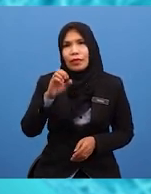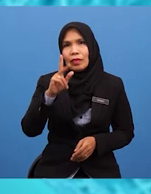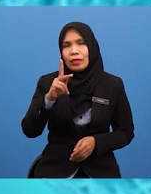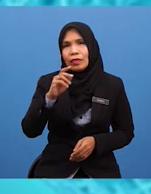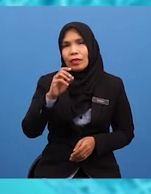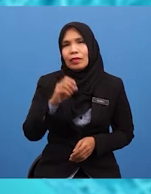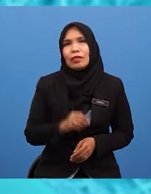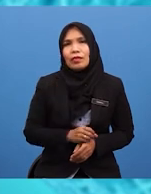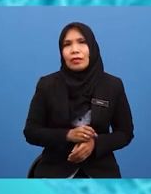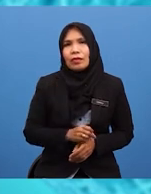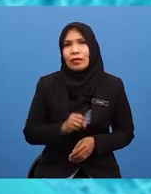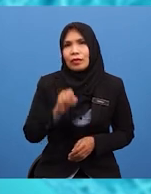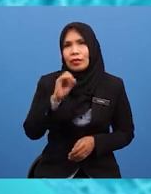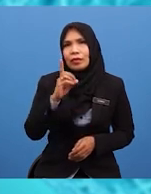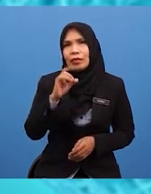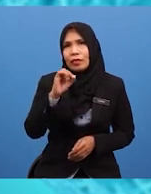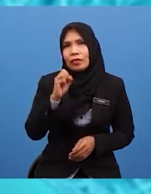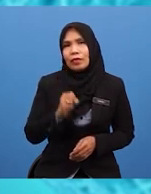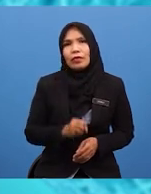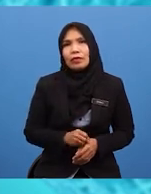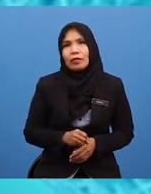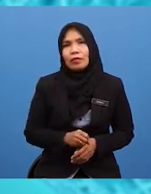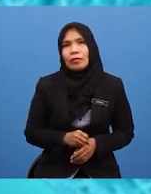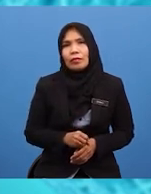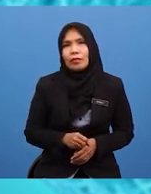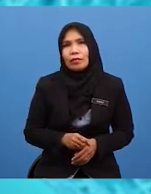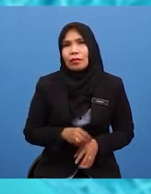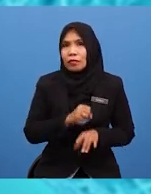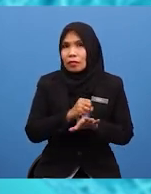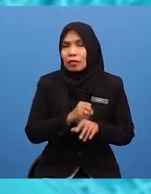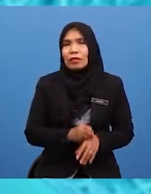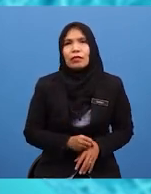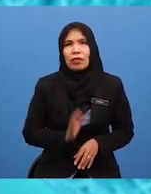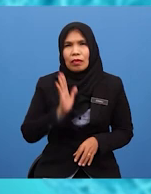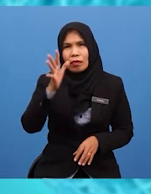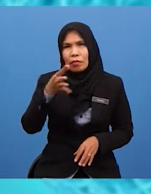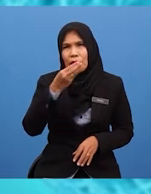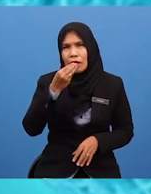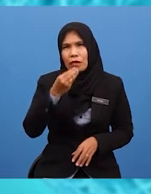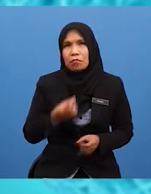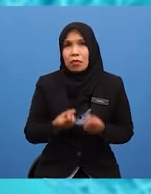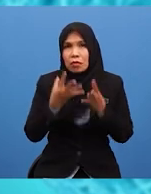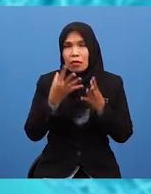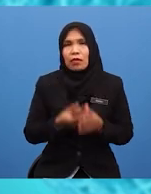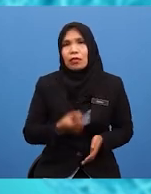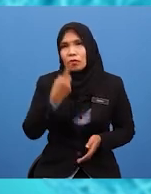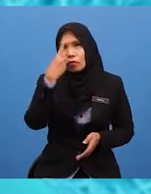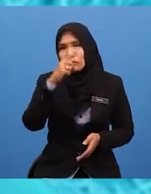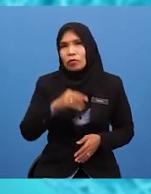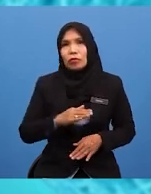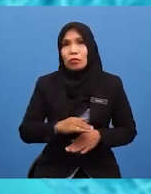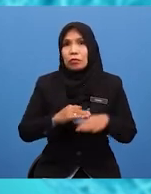berlaku, serangga makan dengan banyak untuk membina tisu-tisu baharu